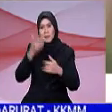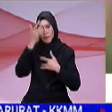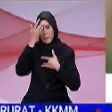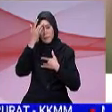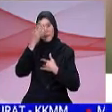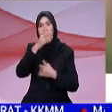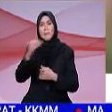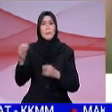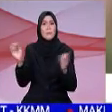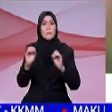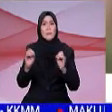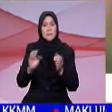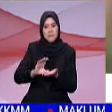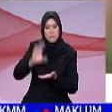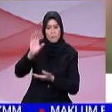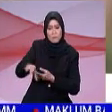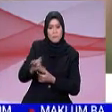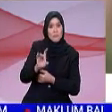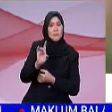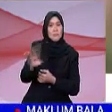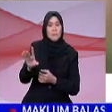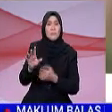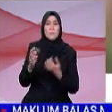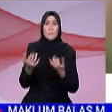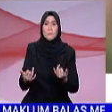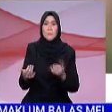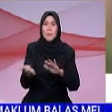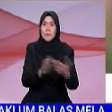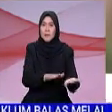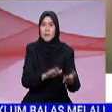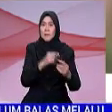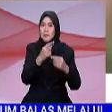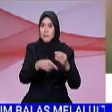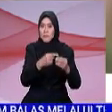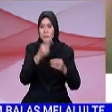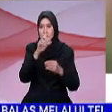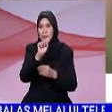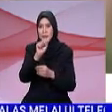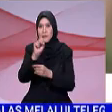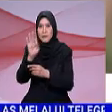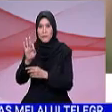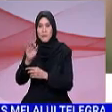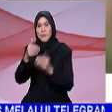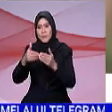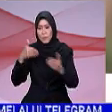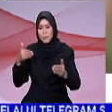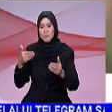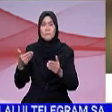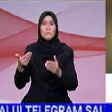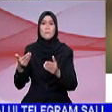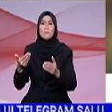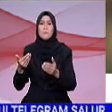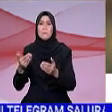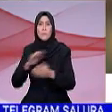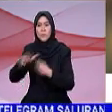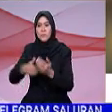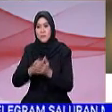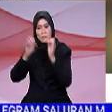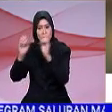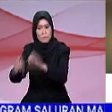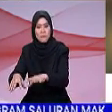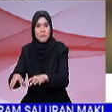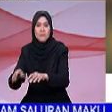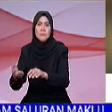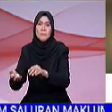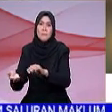Namun, tiada pempasan diberikan jika ternakan mati akibat ASF sebelum aktiviti pemusnahan dilakukan. Penternak babi